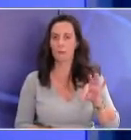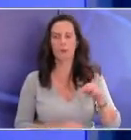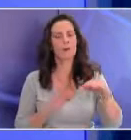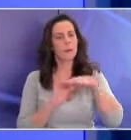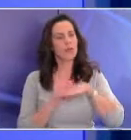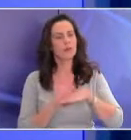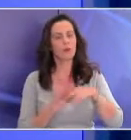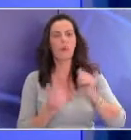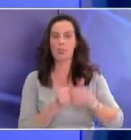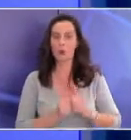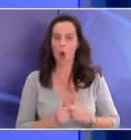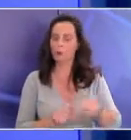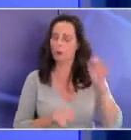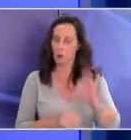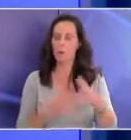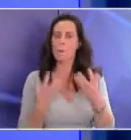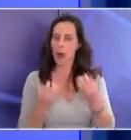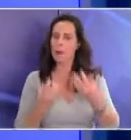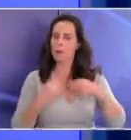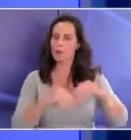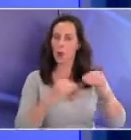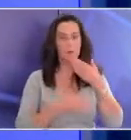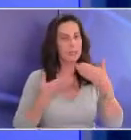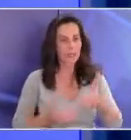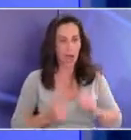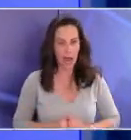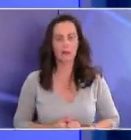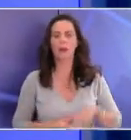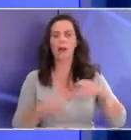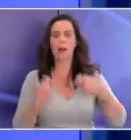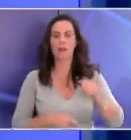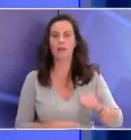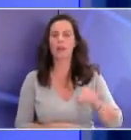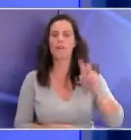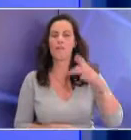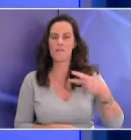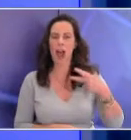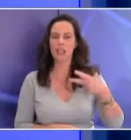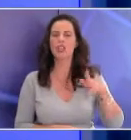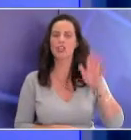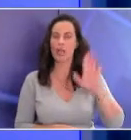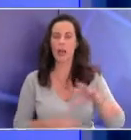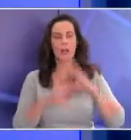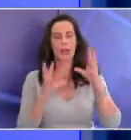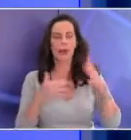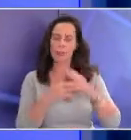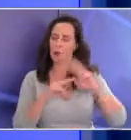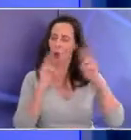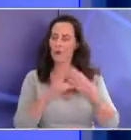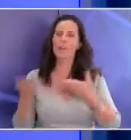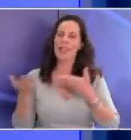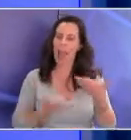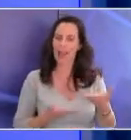בתקינות ובקשירות הספורט ופוגעים בלא מעט משפחות בישראל. גם חבר הכנסת עיסאווי פריג' יהיה איתנו, נהיה מסיכום העולמי,